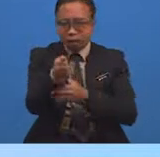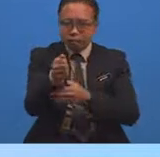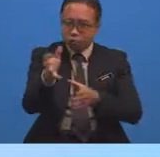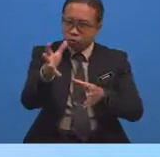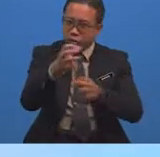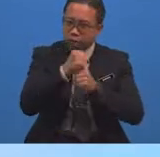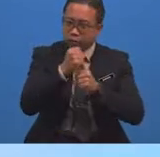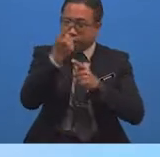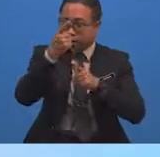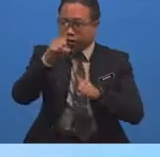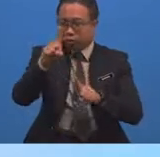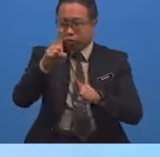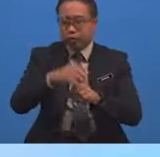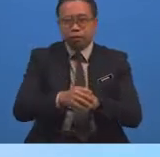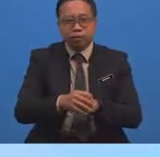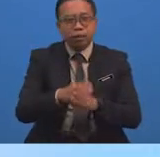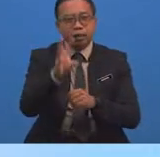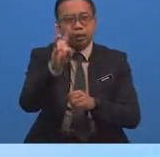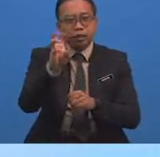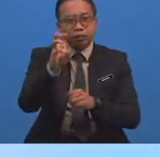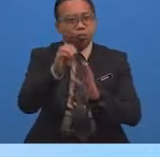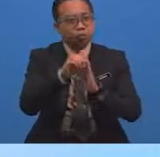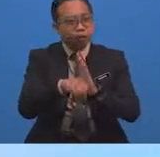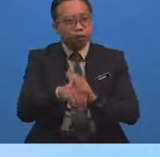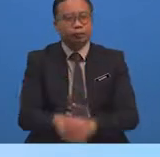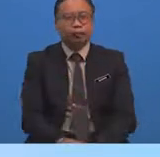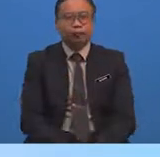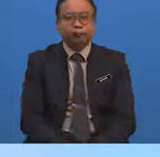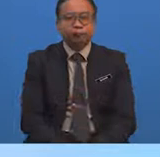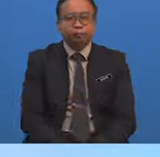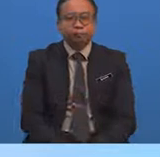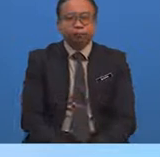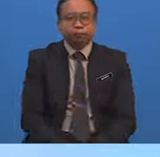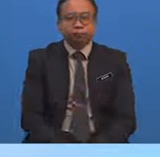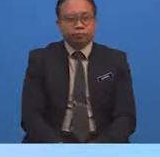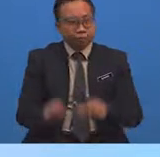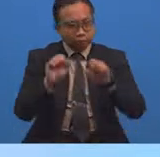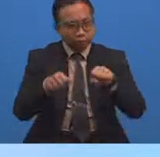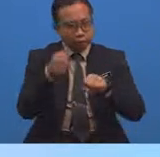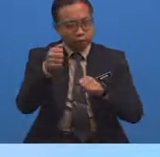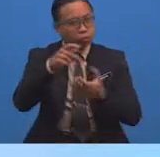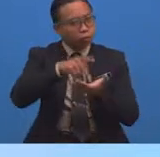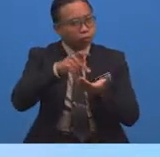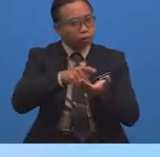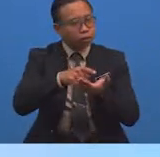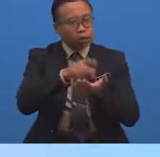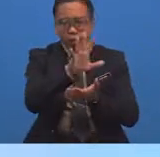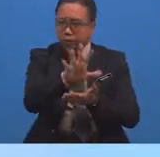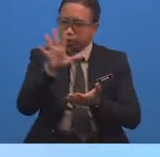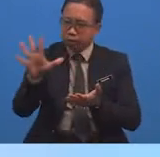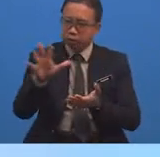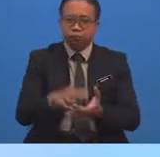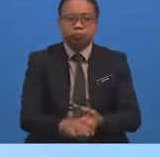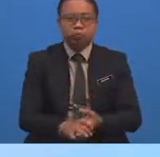mendapat jawaban 60 minit boleh kamu bilang secara cuma